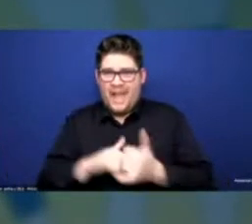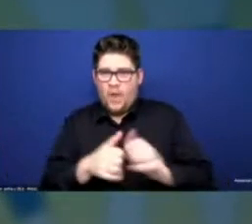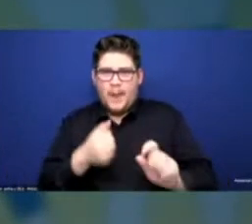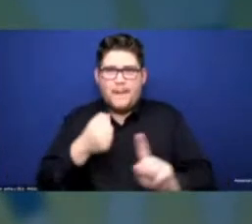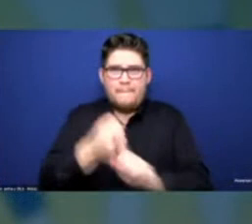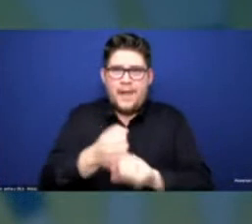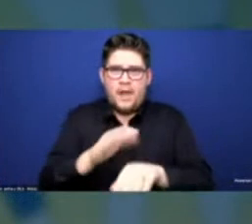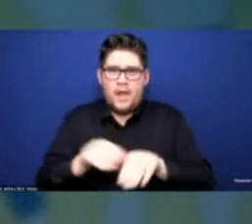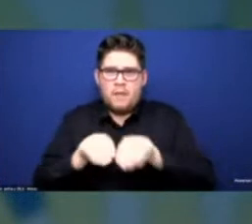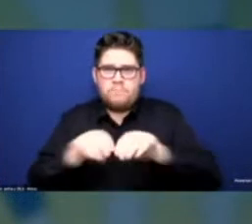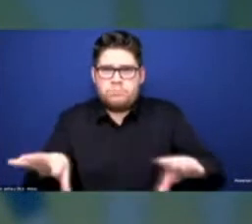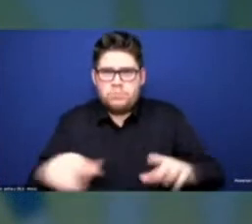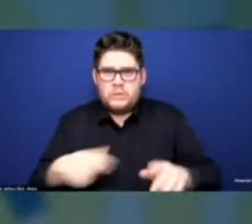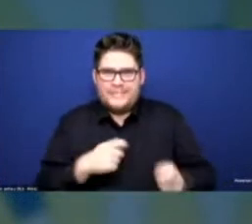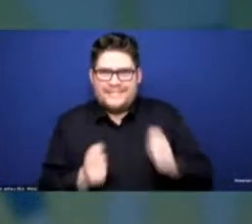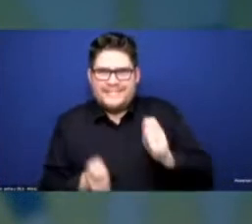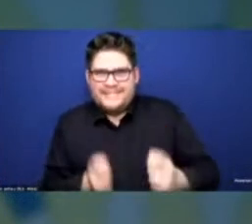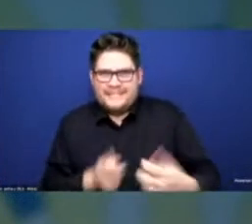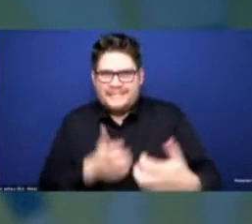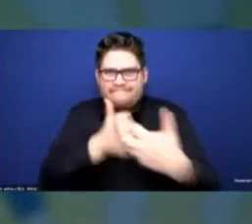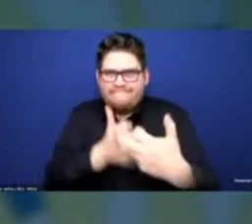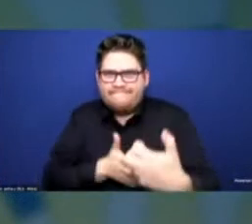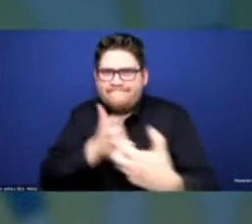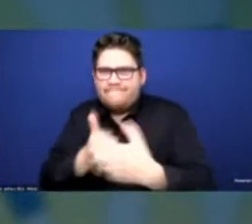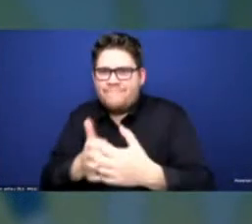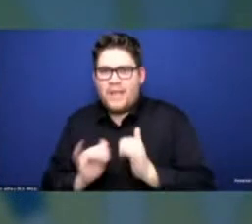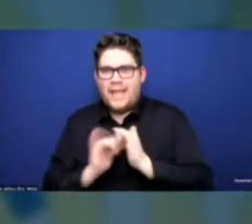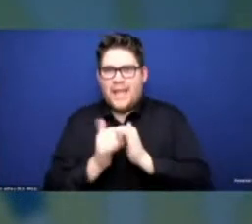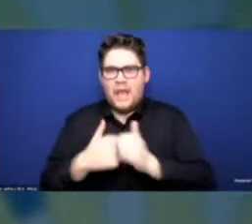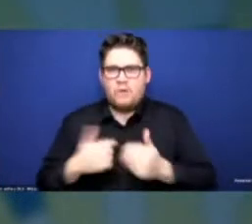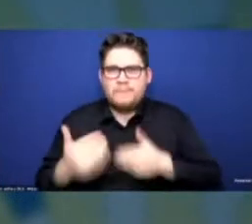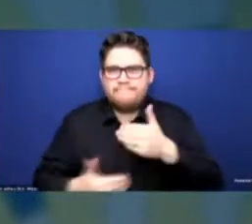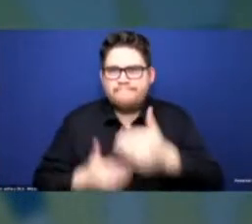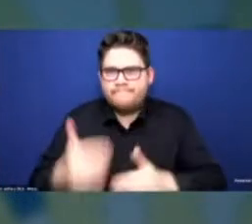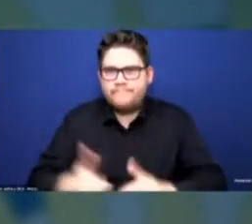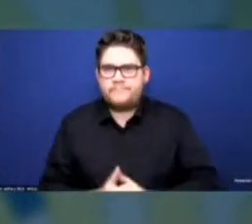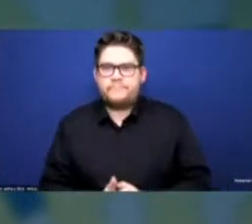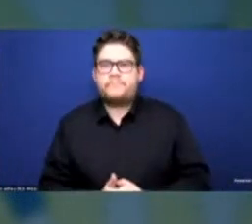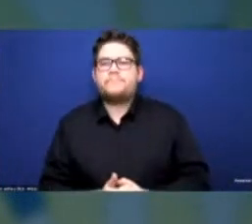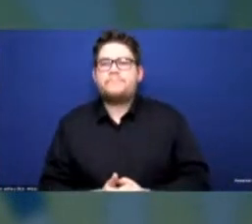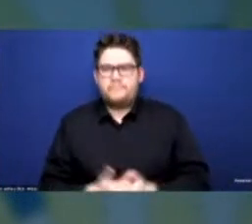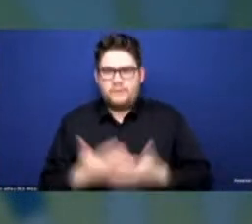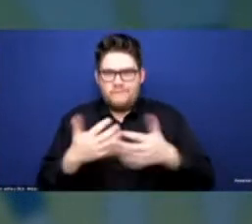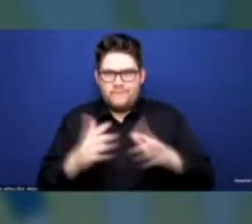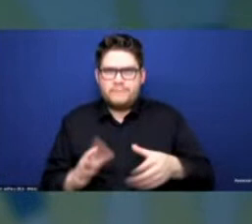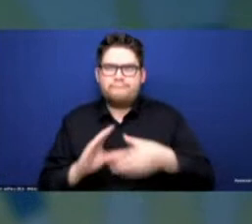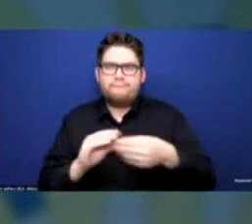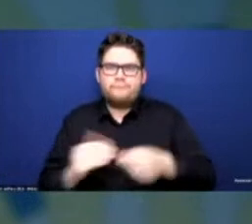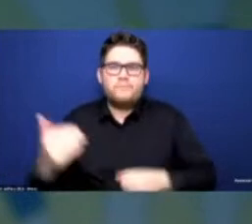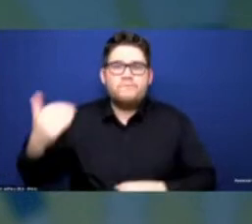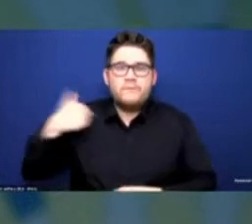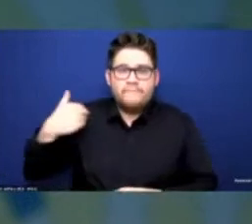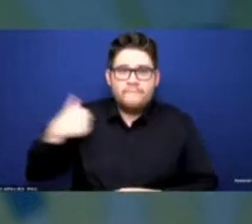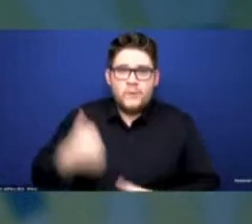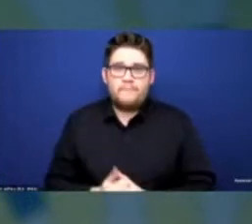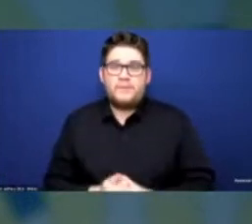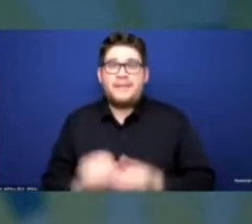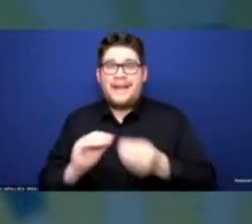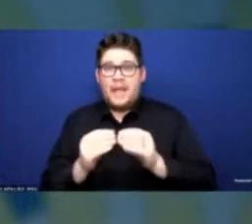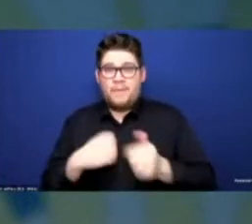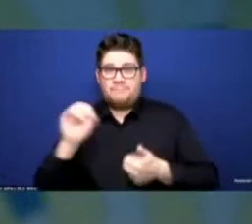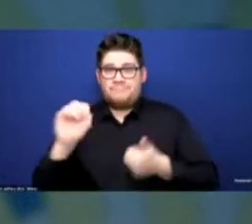及这个筛检这个就是要1-2天时间。那么基因测序呢要1个礼